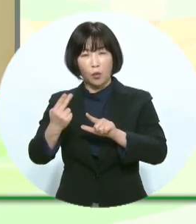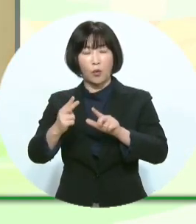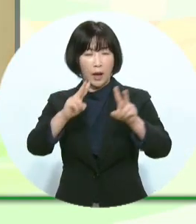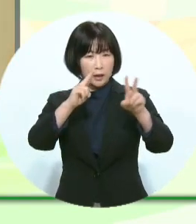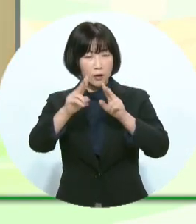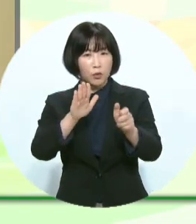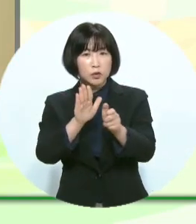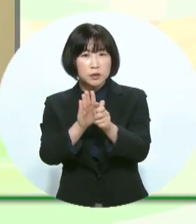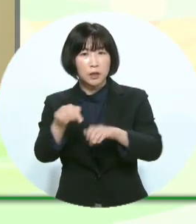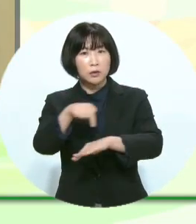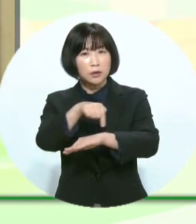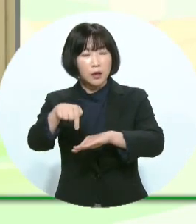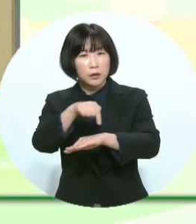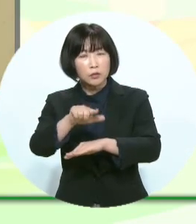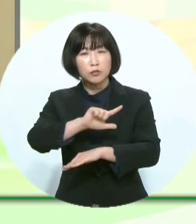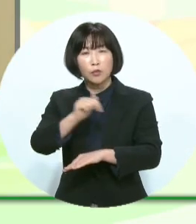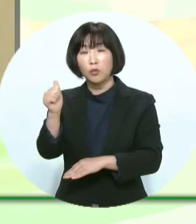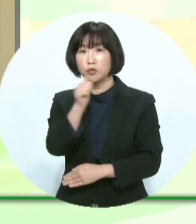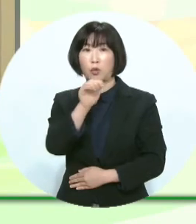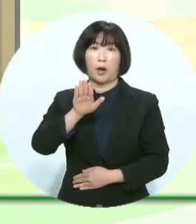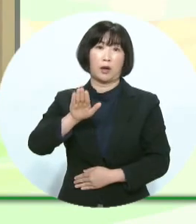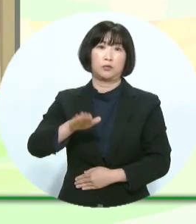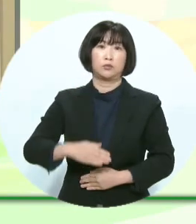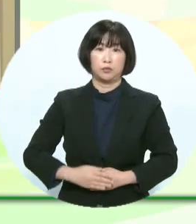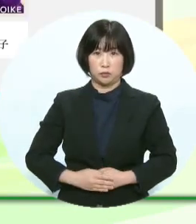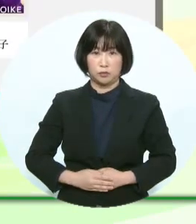が収録されています。